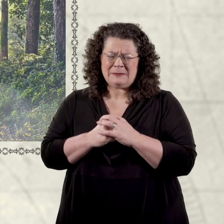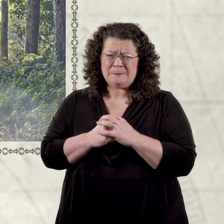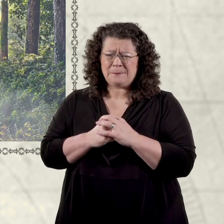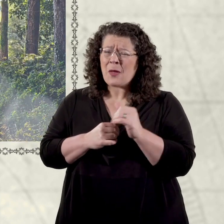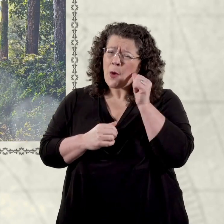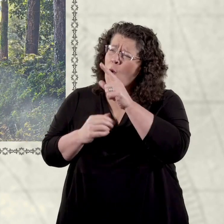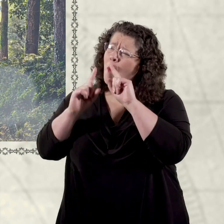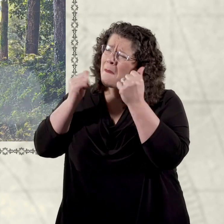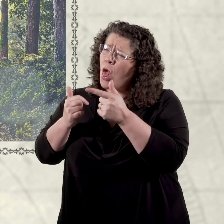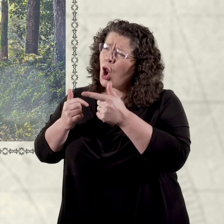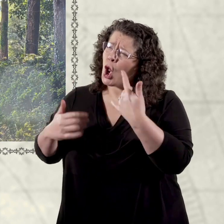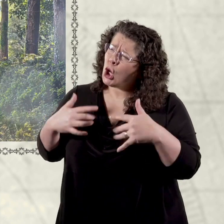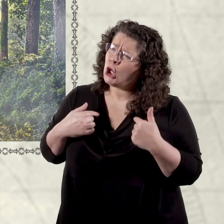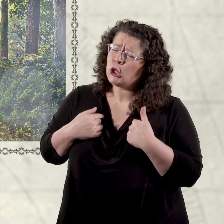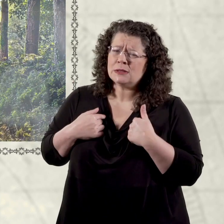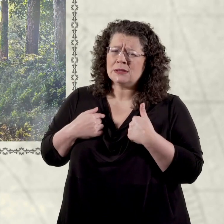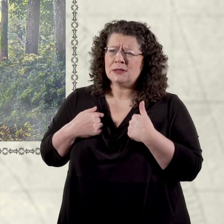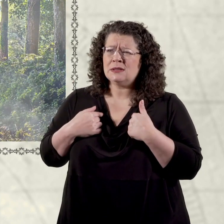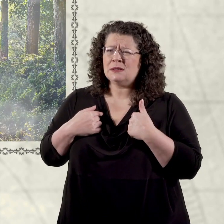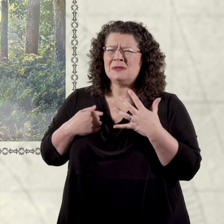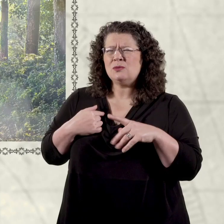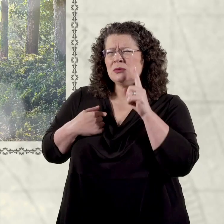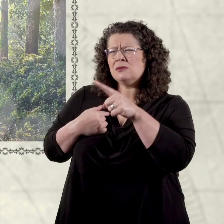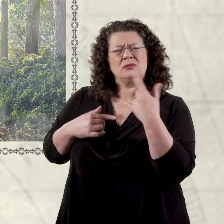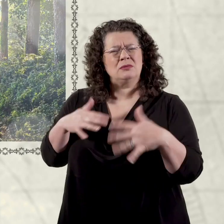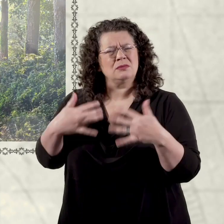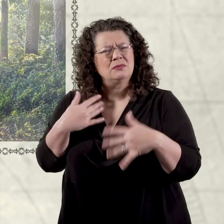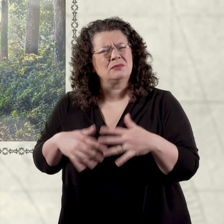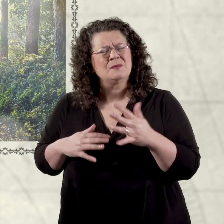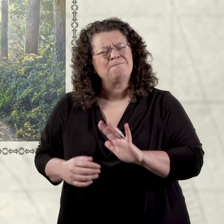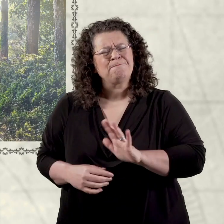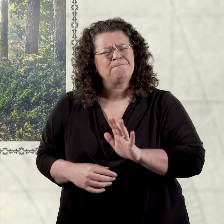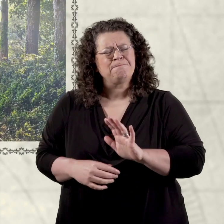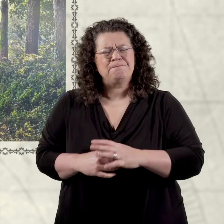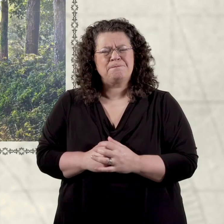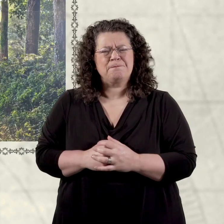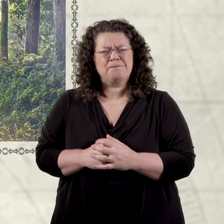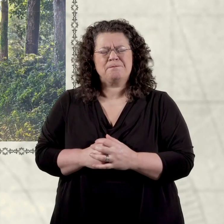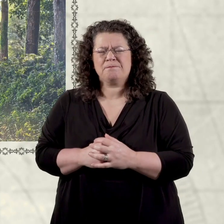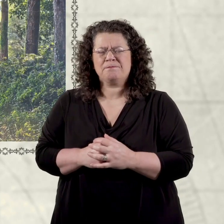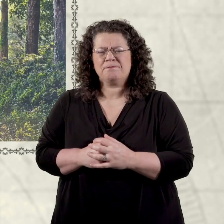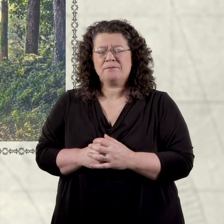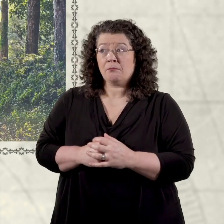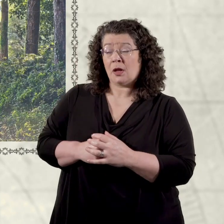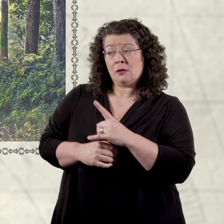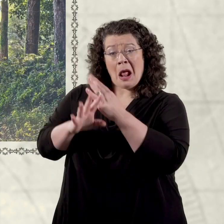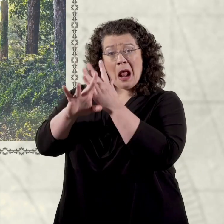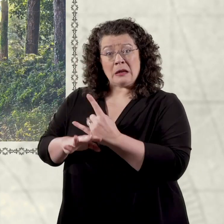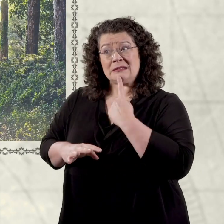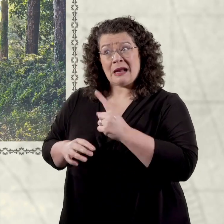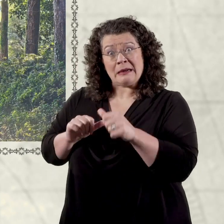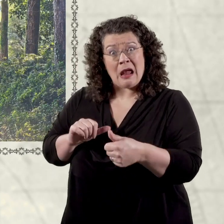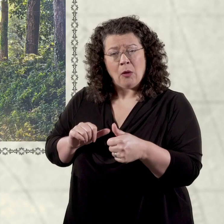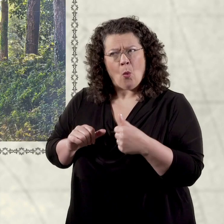Ond, i fod o wedi mrifo i, do'n i ddim yn licio i weld o'n diodda fel na chwaith. Ond beth ddod yr